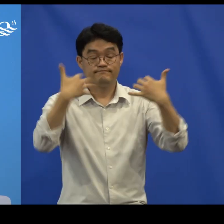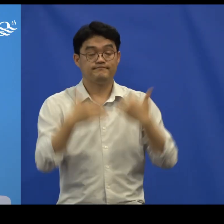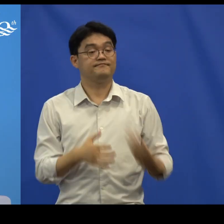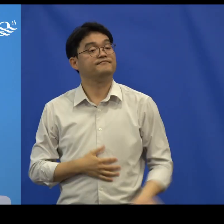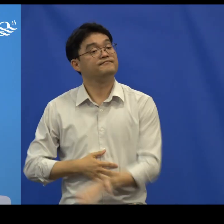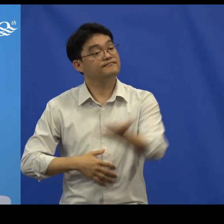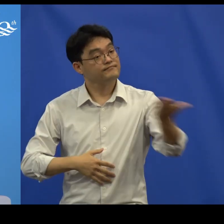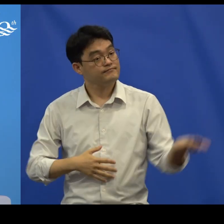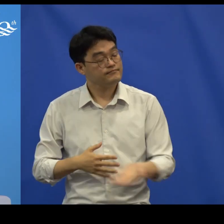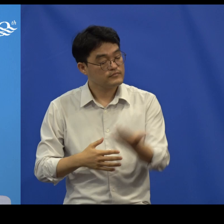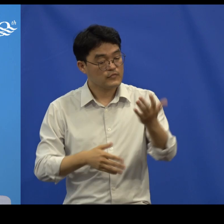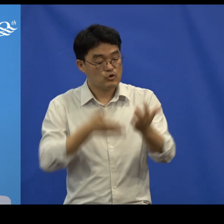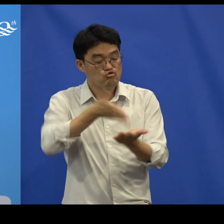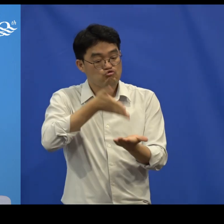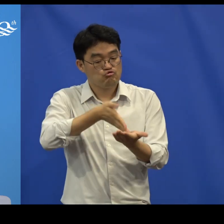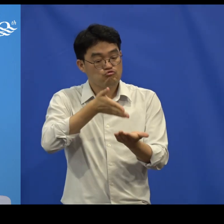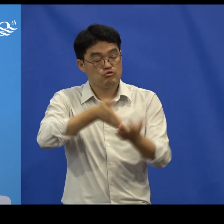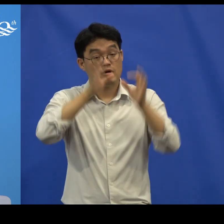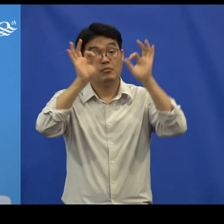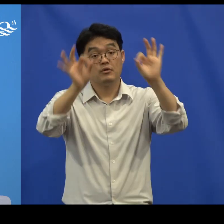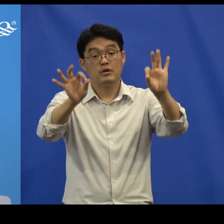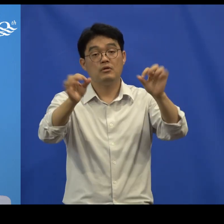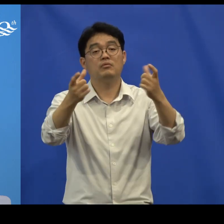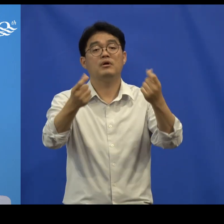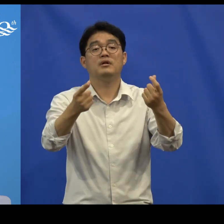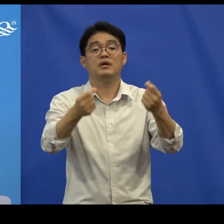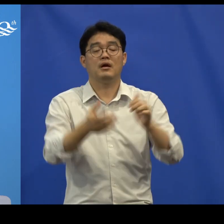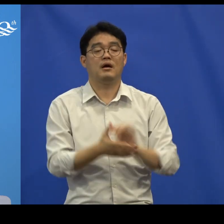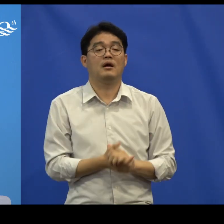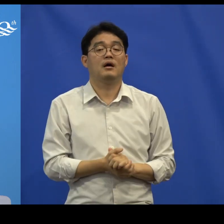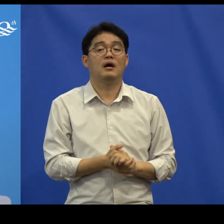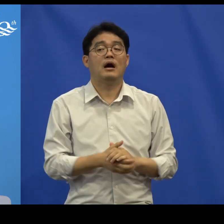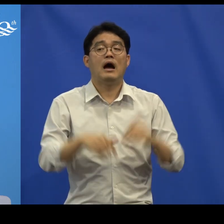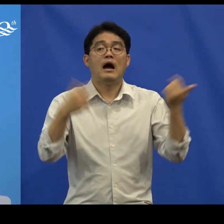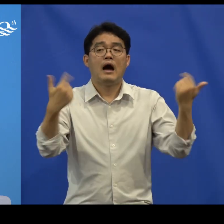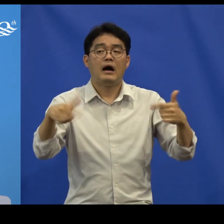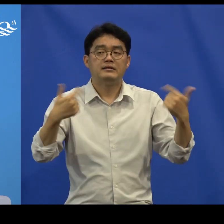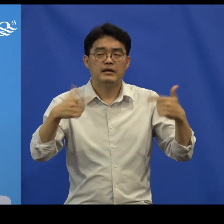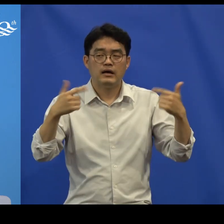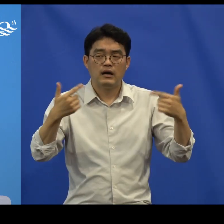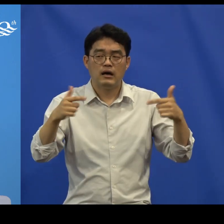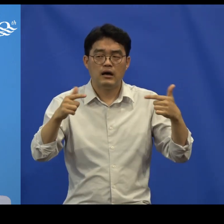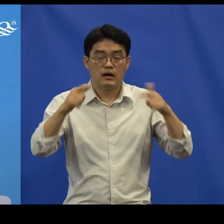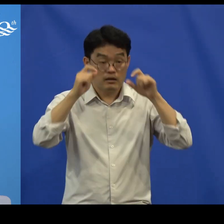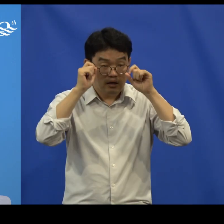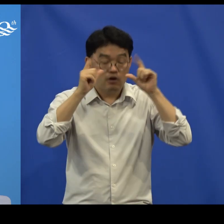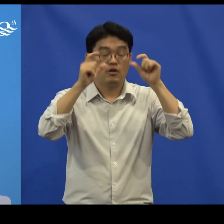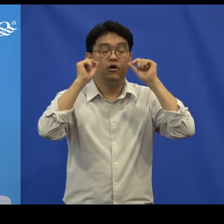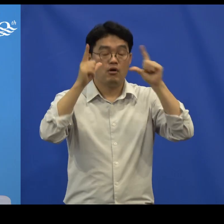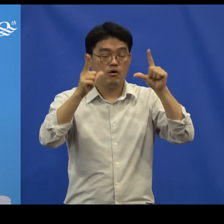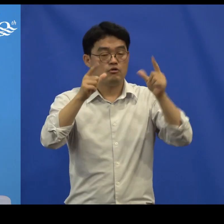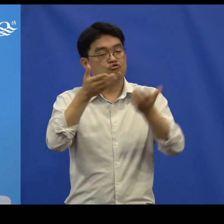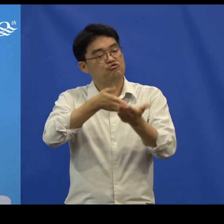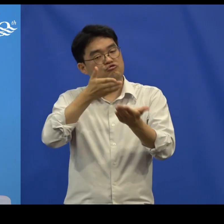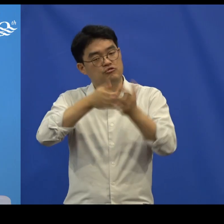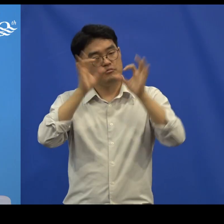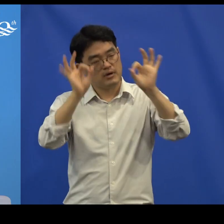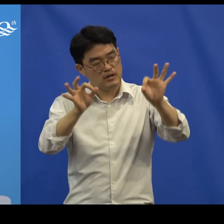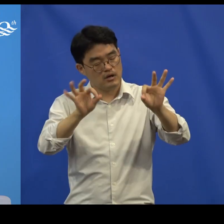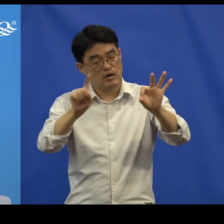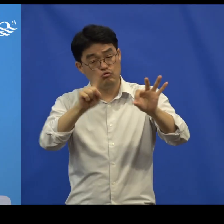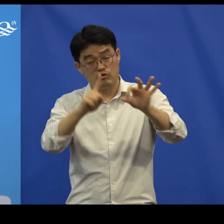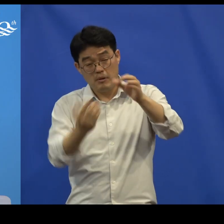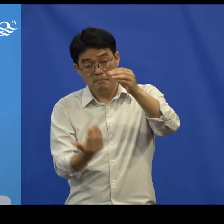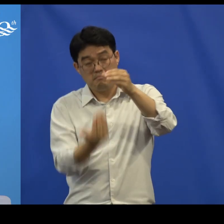때도 마찬가지예요. 뉴스를 볼 때도 항상 깨어있는 상태에서 뉴스를 봐야 돼요. 어떤 사건이 일어날 때도